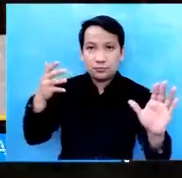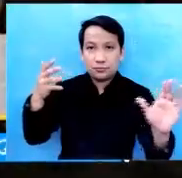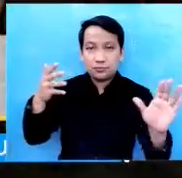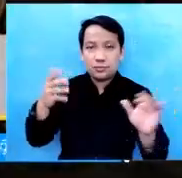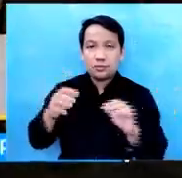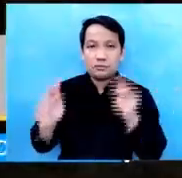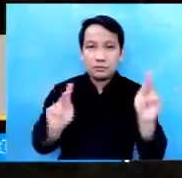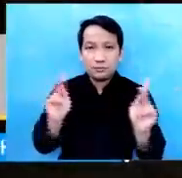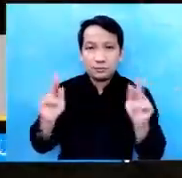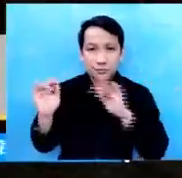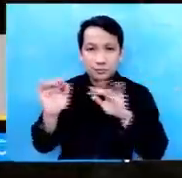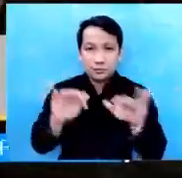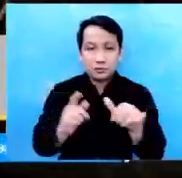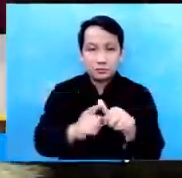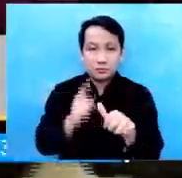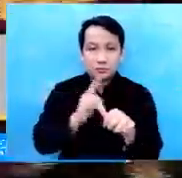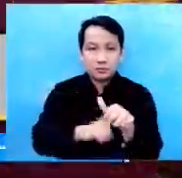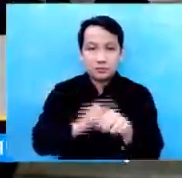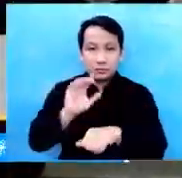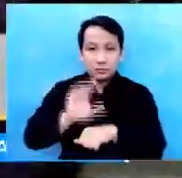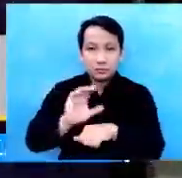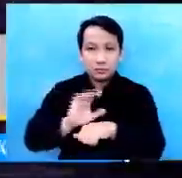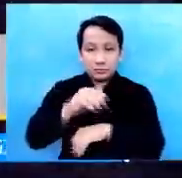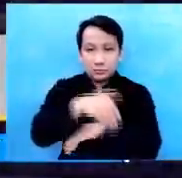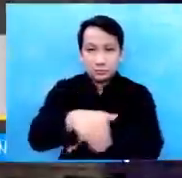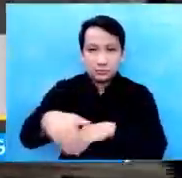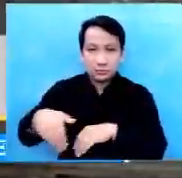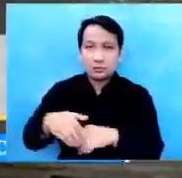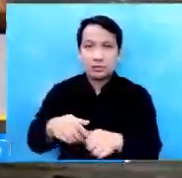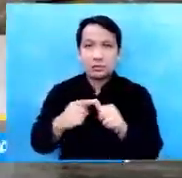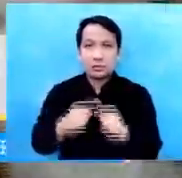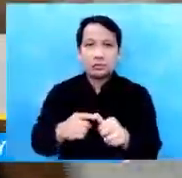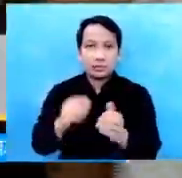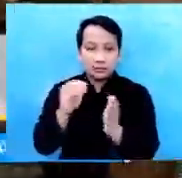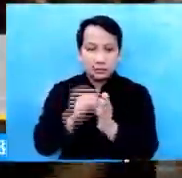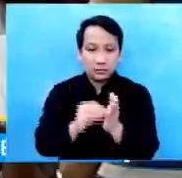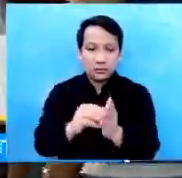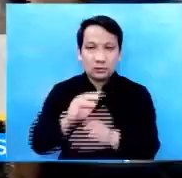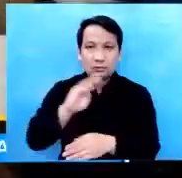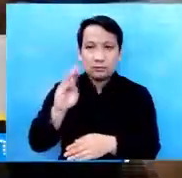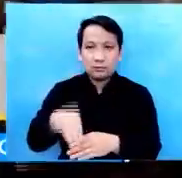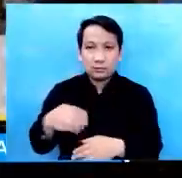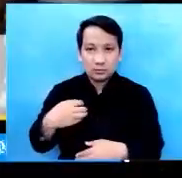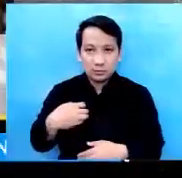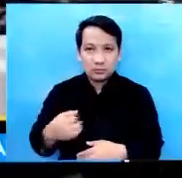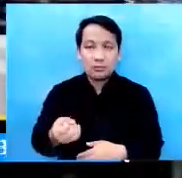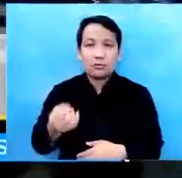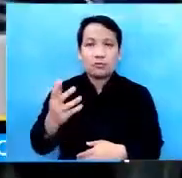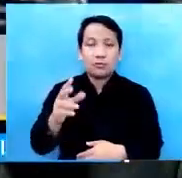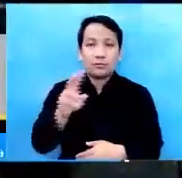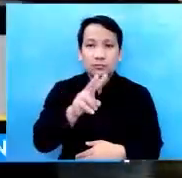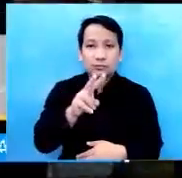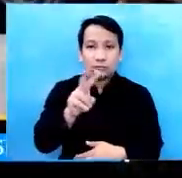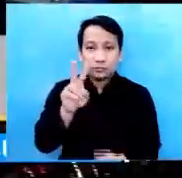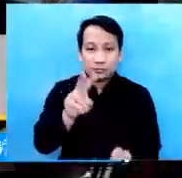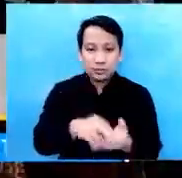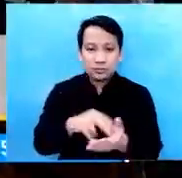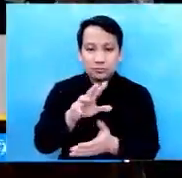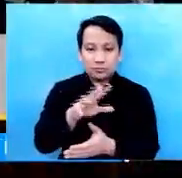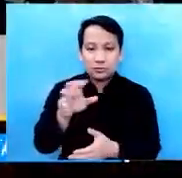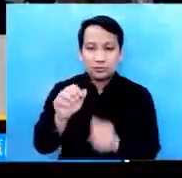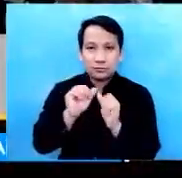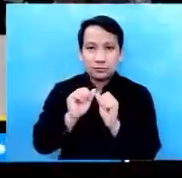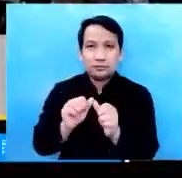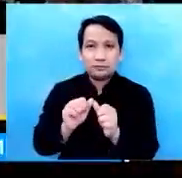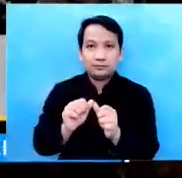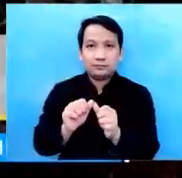ang mga dadalo sa unang araw ng simbang gabi. Base sa tala ng Manila Police District, nasa mahigit 2,500